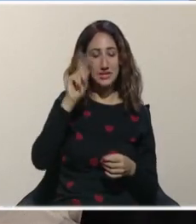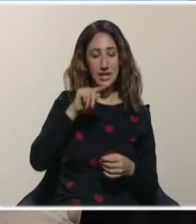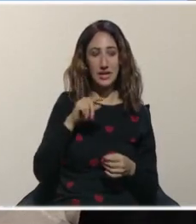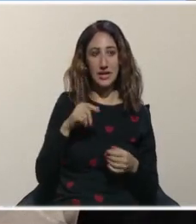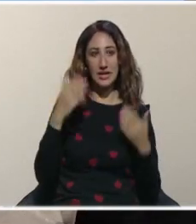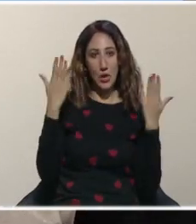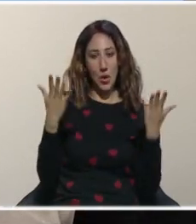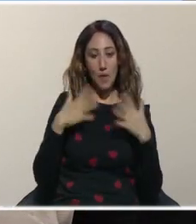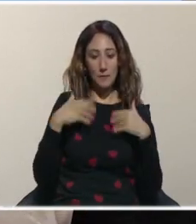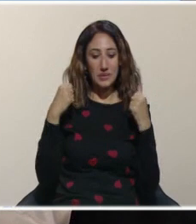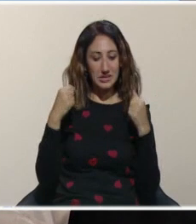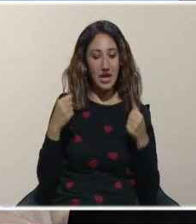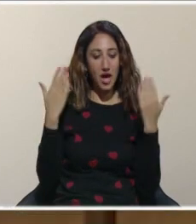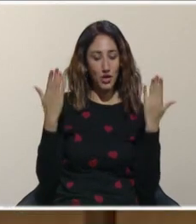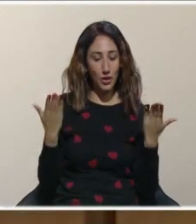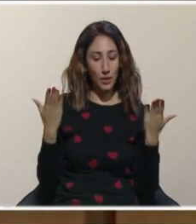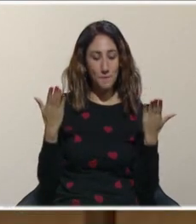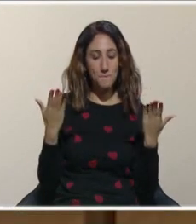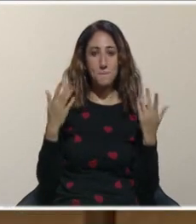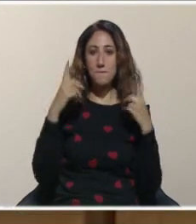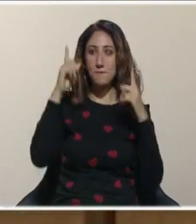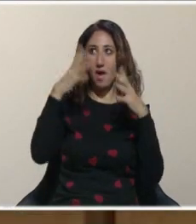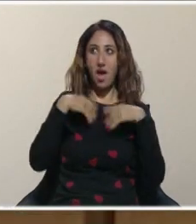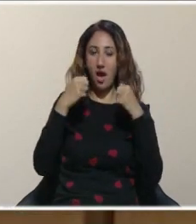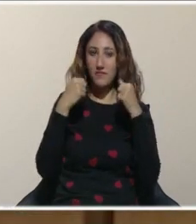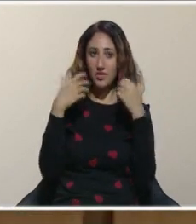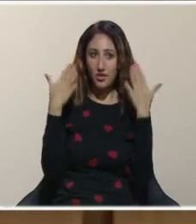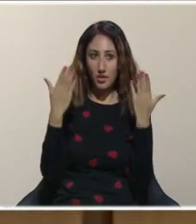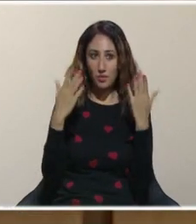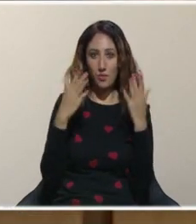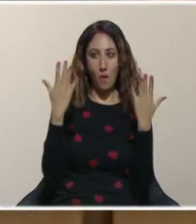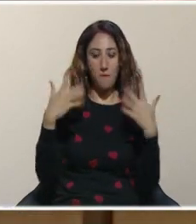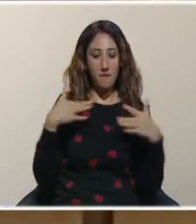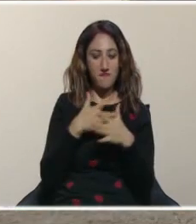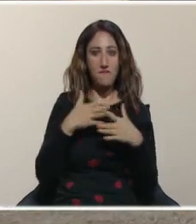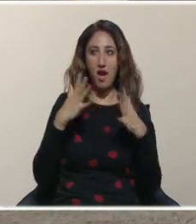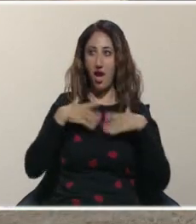يديم عليك الصحه. تعيش. والستر والعافيه. وربنا يفرحك بشفائهم ان شاء الله. امين.